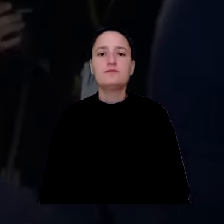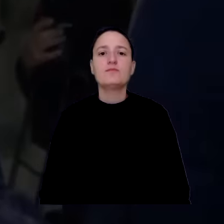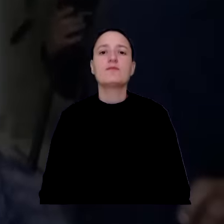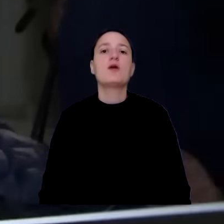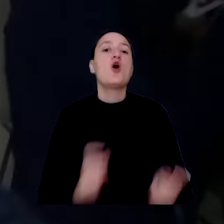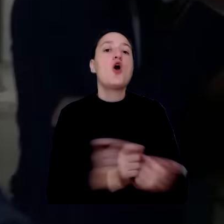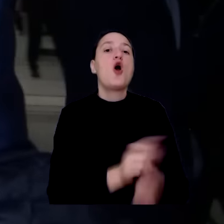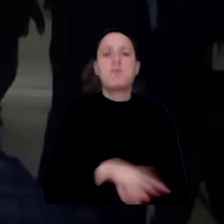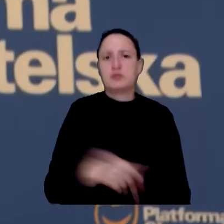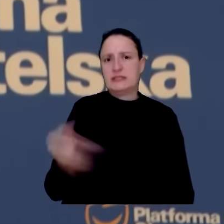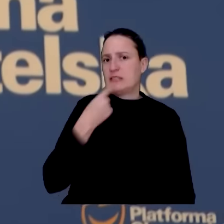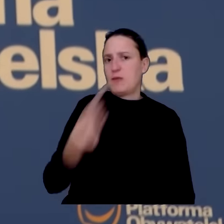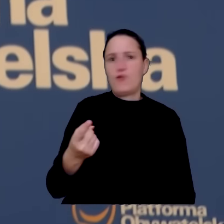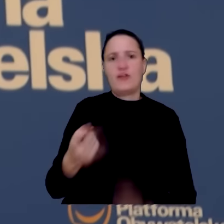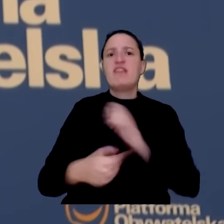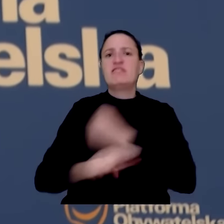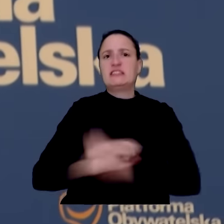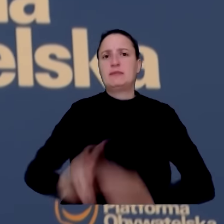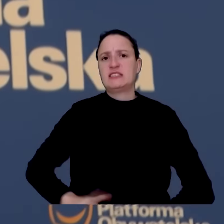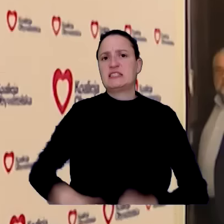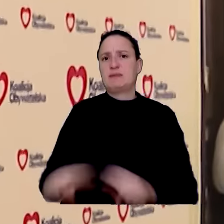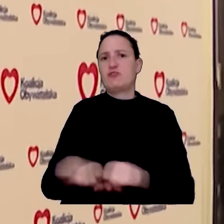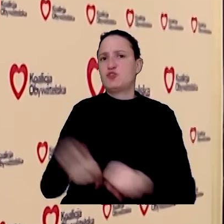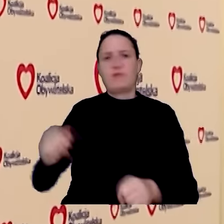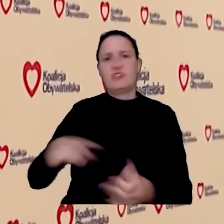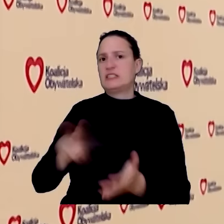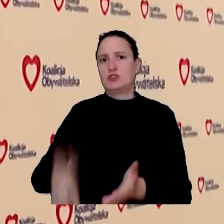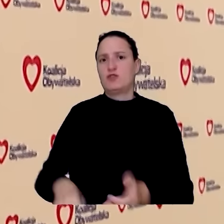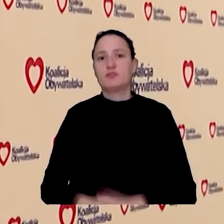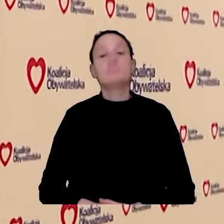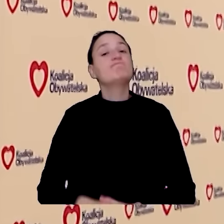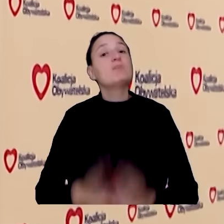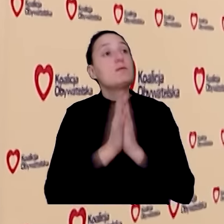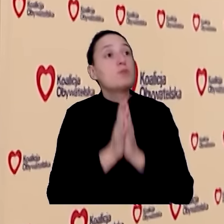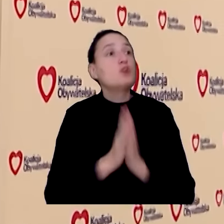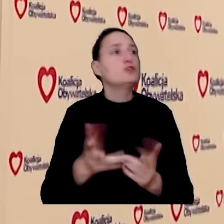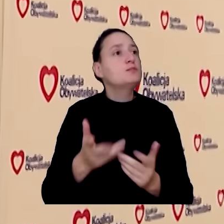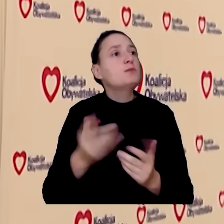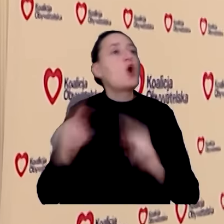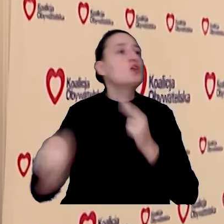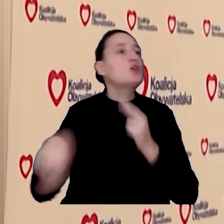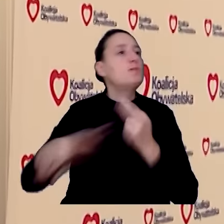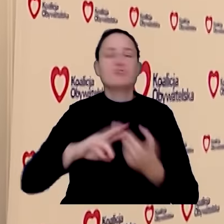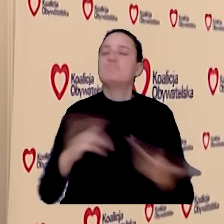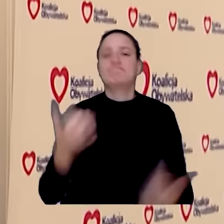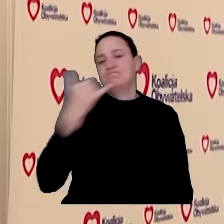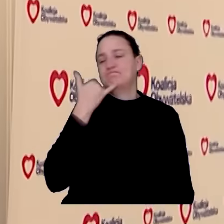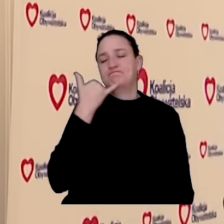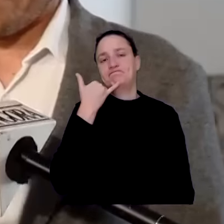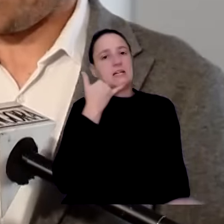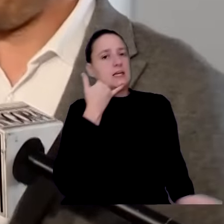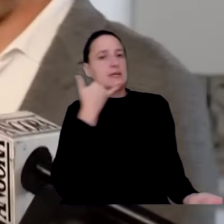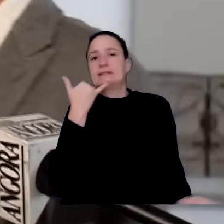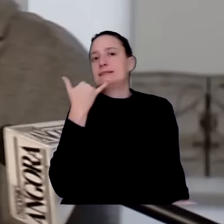stanowiska wiceministra sprawiedliwości. Chcieliśmy prosić o komentarz wiceministra Myrchę. Niestety nie odpowiada. Po sygnale nagraj